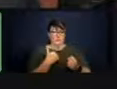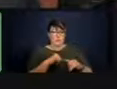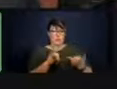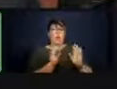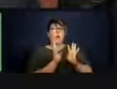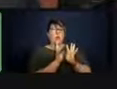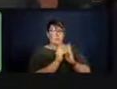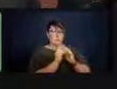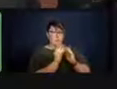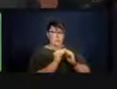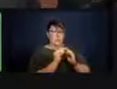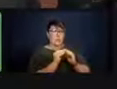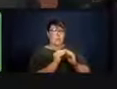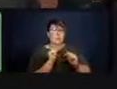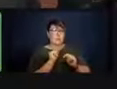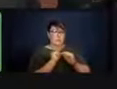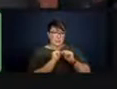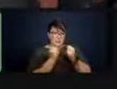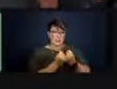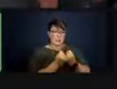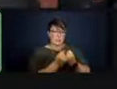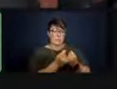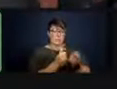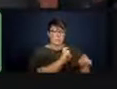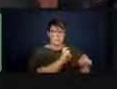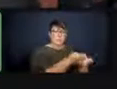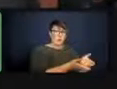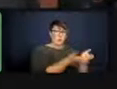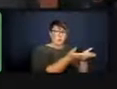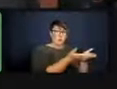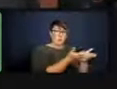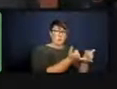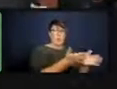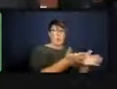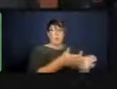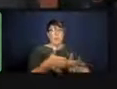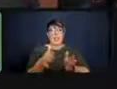ما زال طبعا فريق العمل يعد طبعا